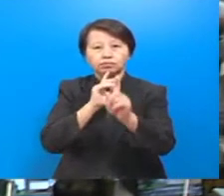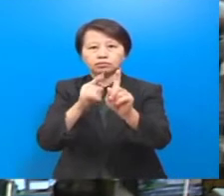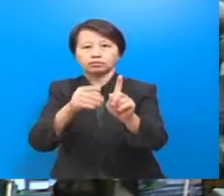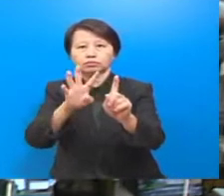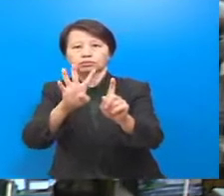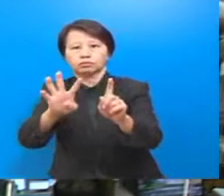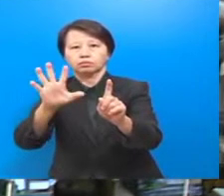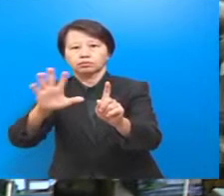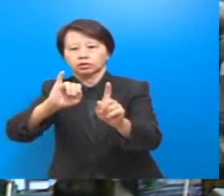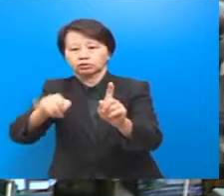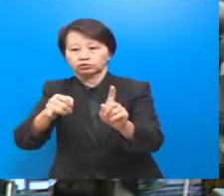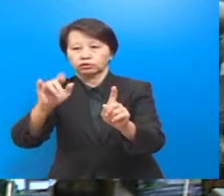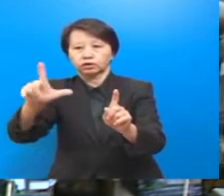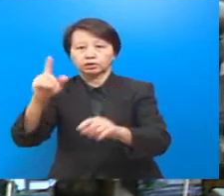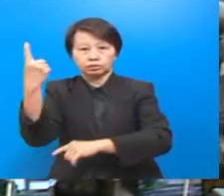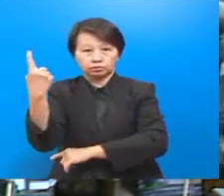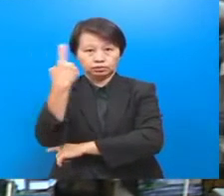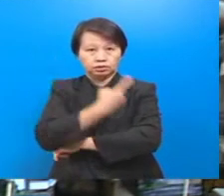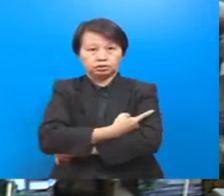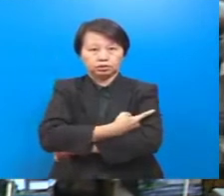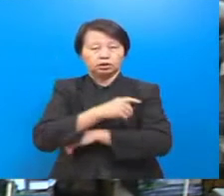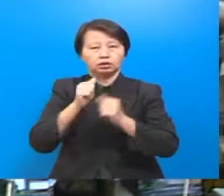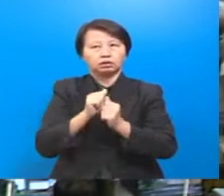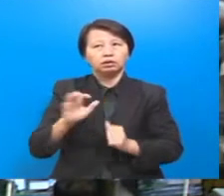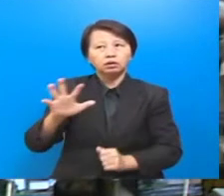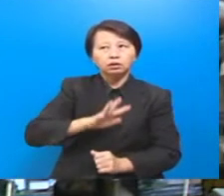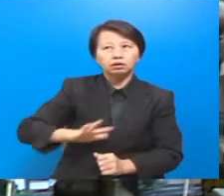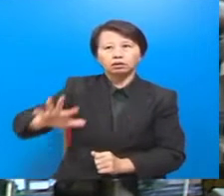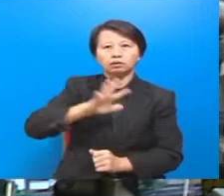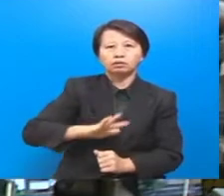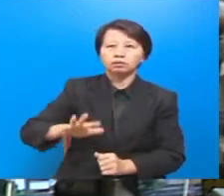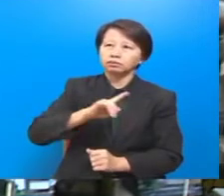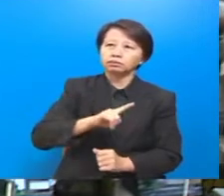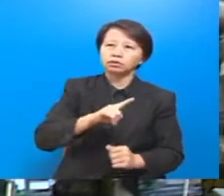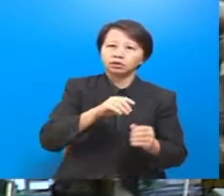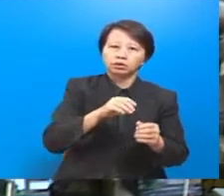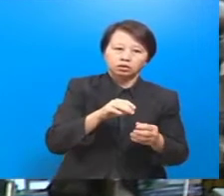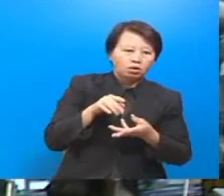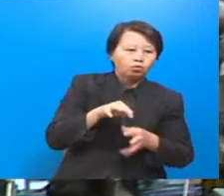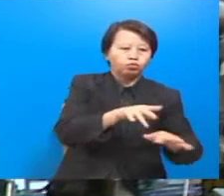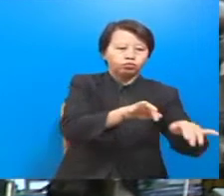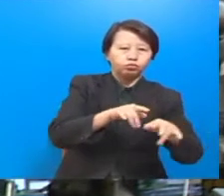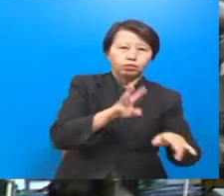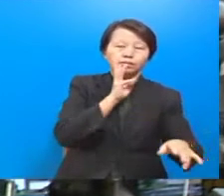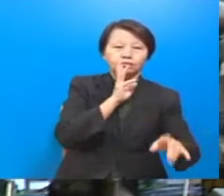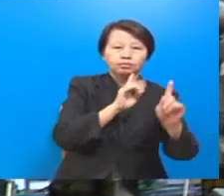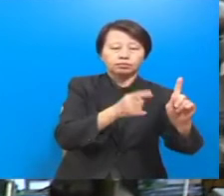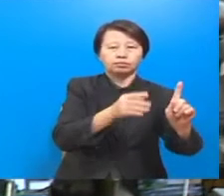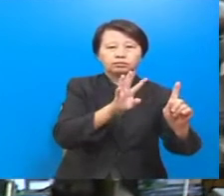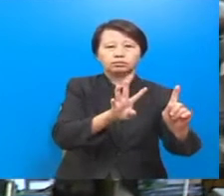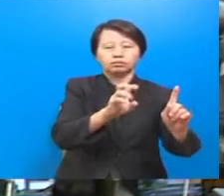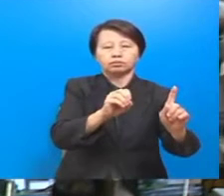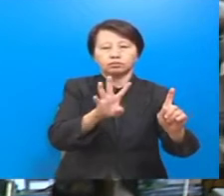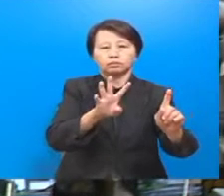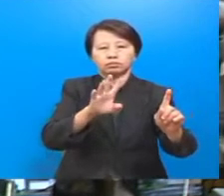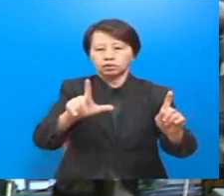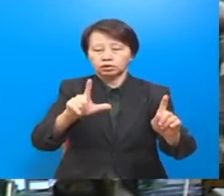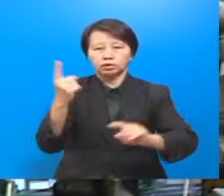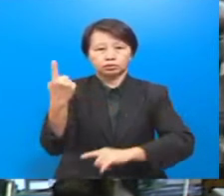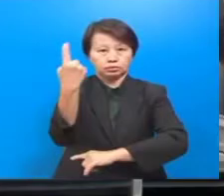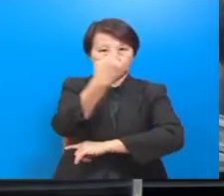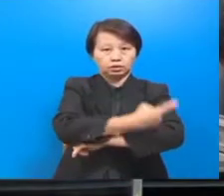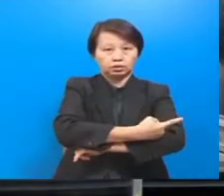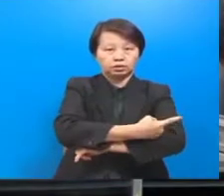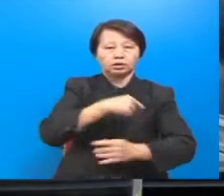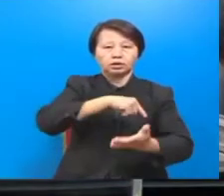1445 juta liter sehari dengan pura the kepala capacity pengeluaran sebanyak sibuk 474 juta liter sari